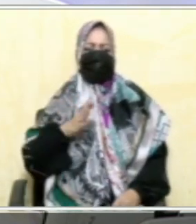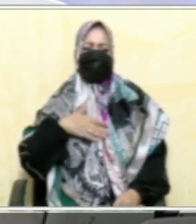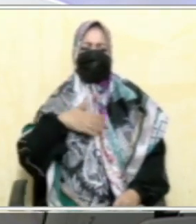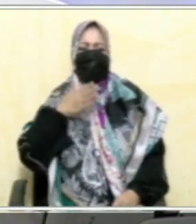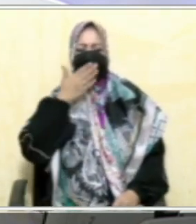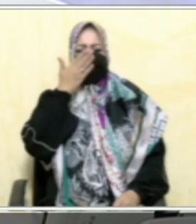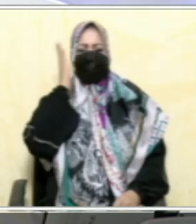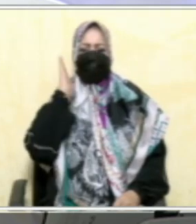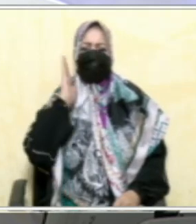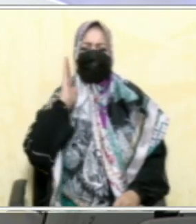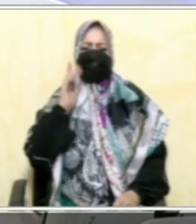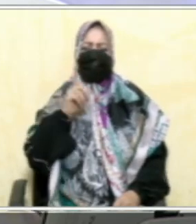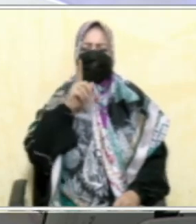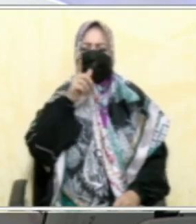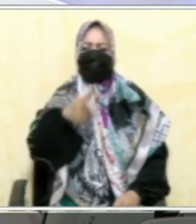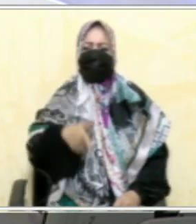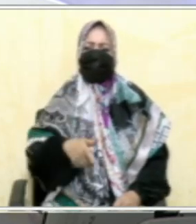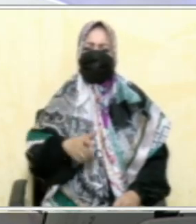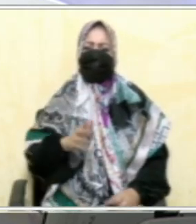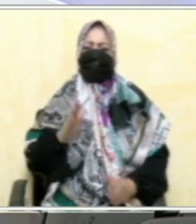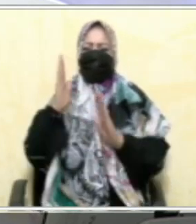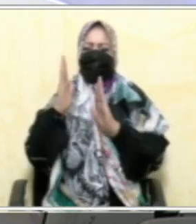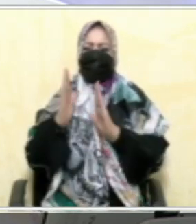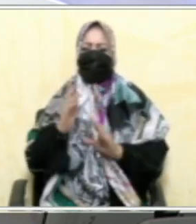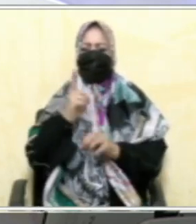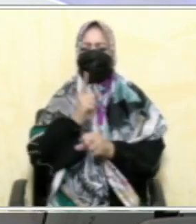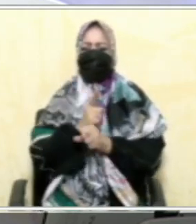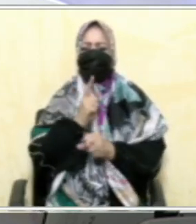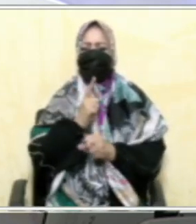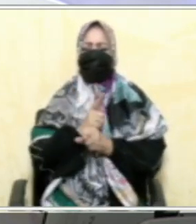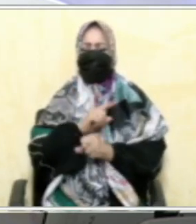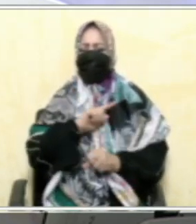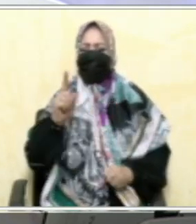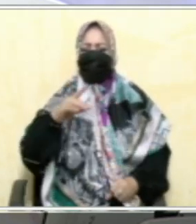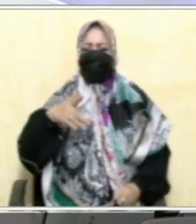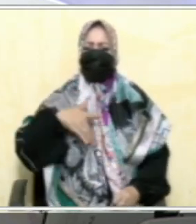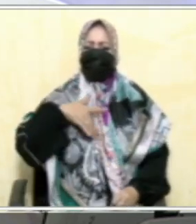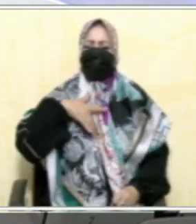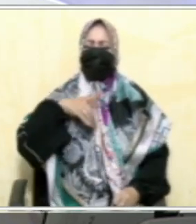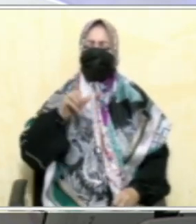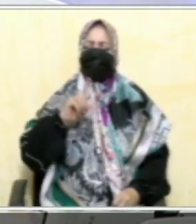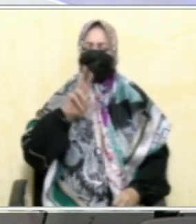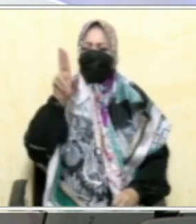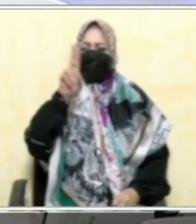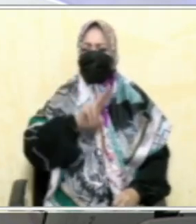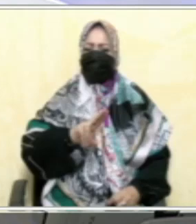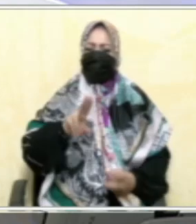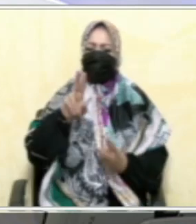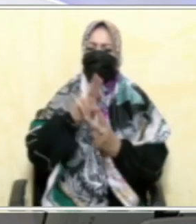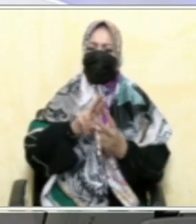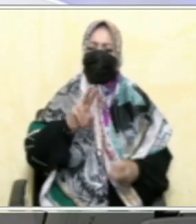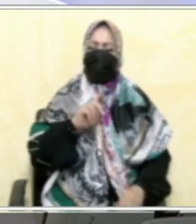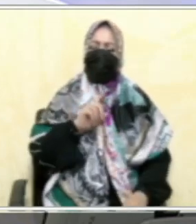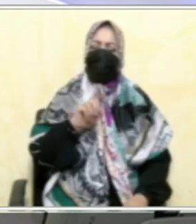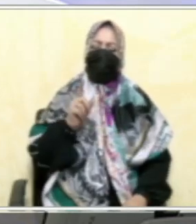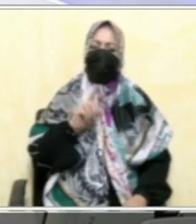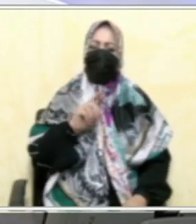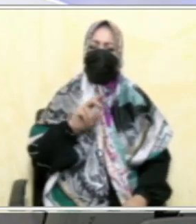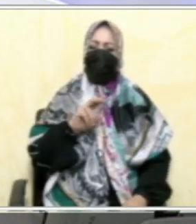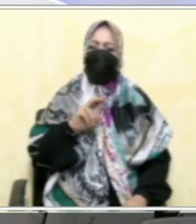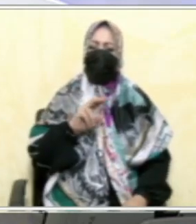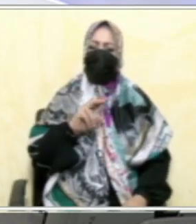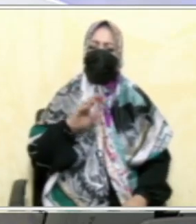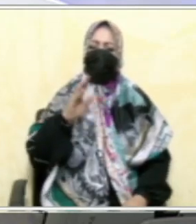أسألها أو كذا، وهذا للأسف انعكس سلباً، مع أن هناك حلولاً وطرقاً ينبغي